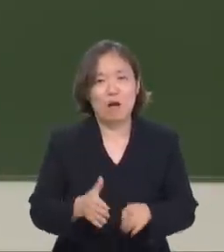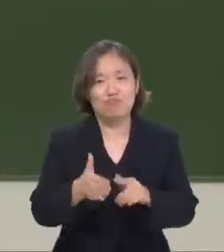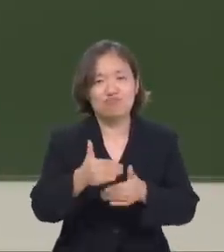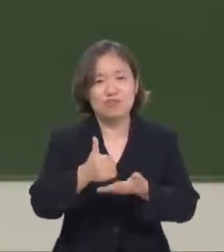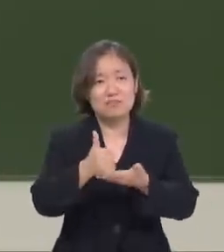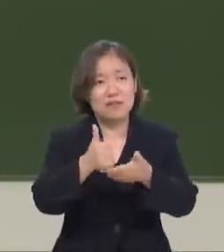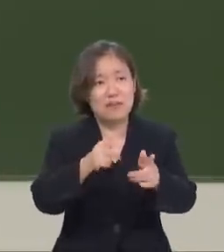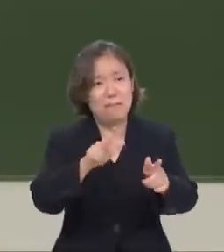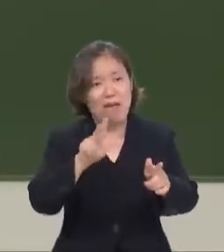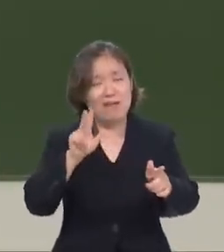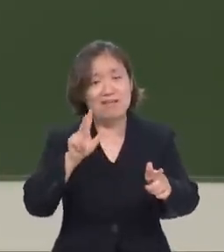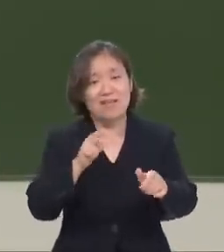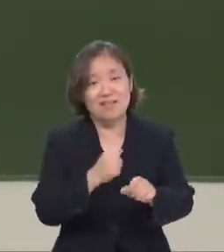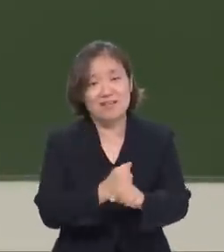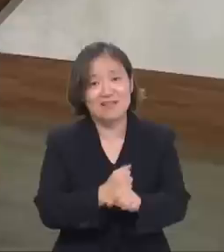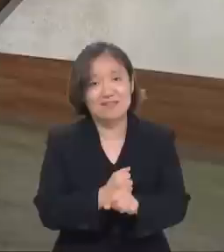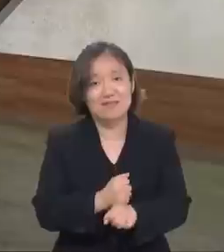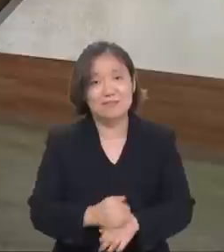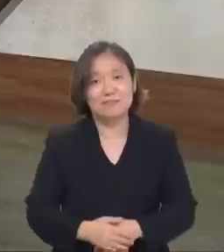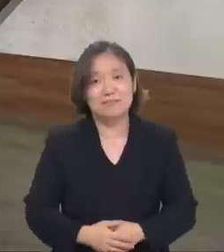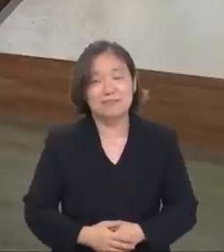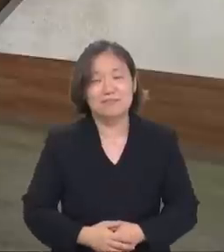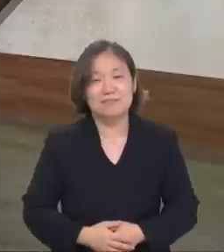맹세하였다고 합니다